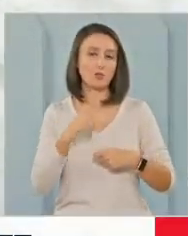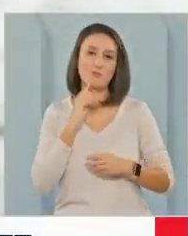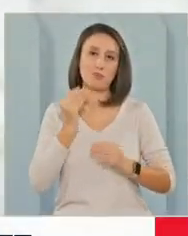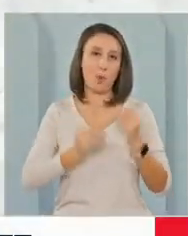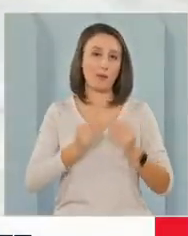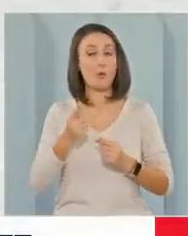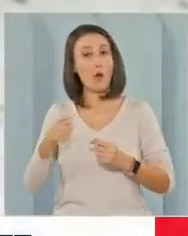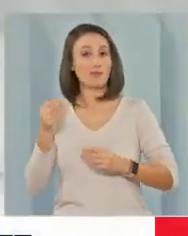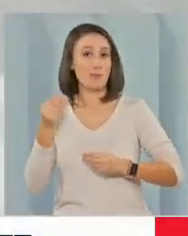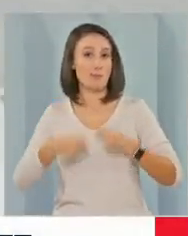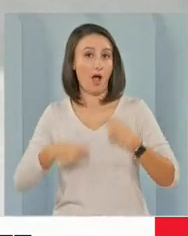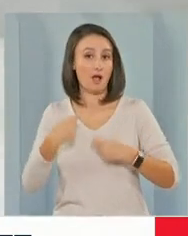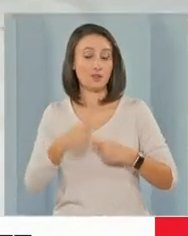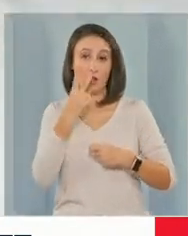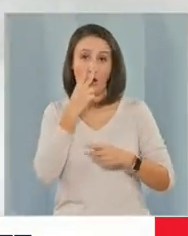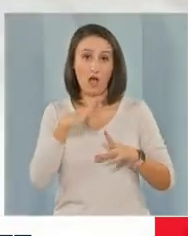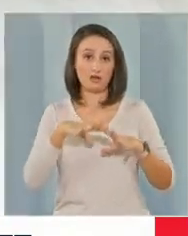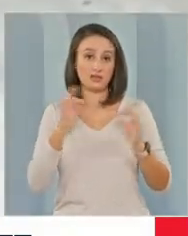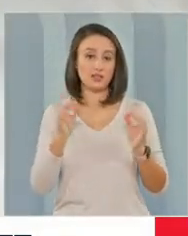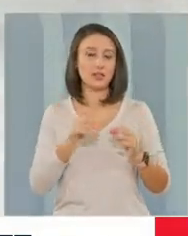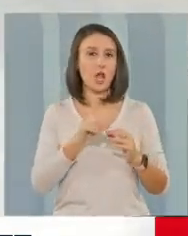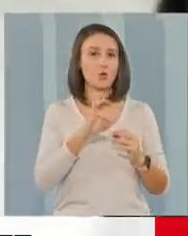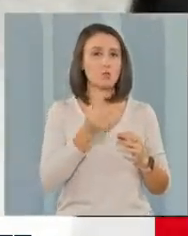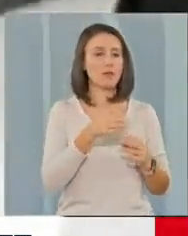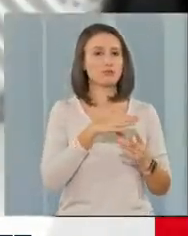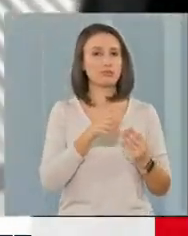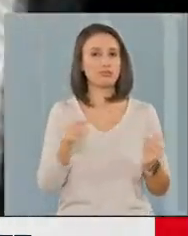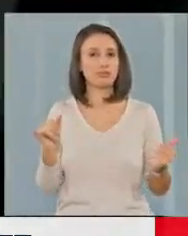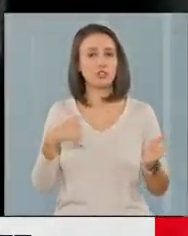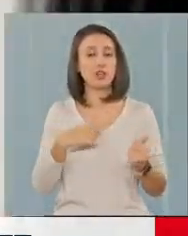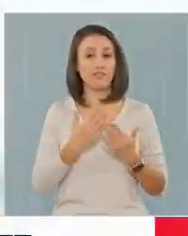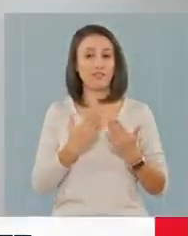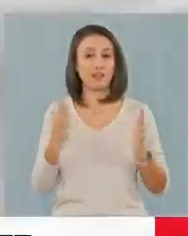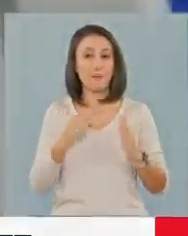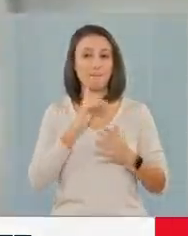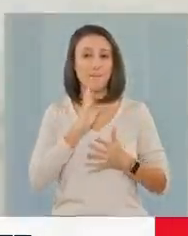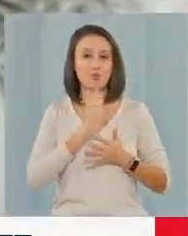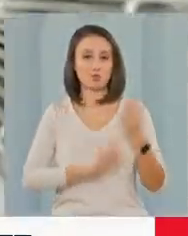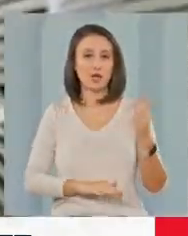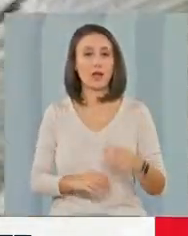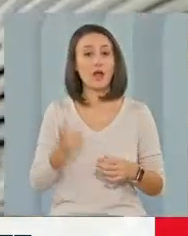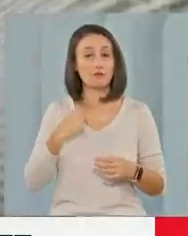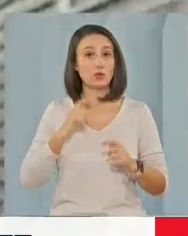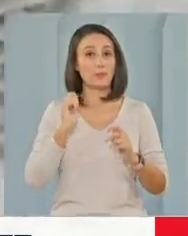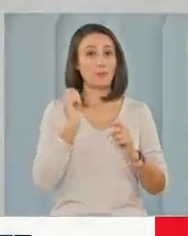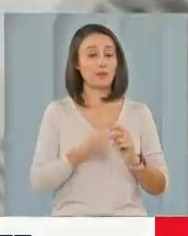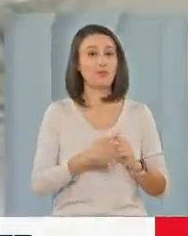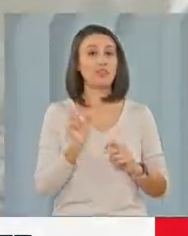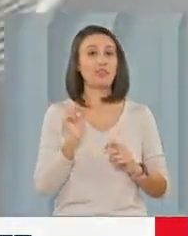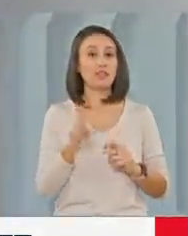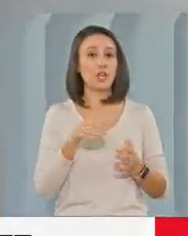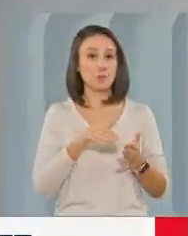neregul într un alt magazin anpca descoperit legume mucegăite și vitrine murdare Centrul Comercial a fost sancționat cu